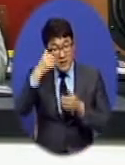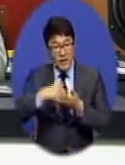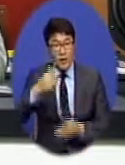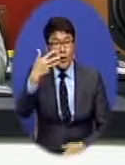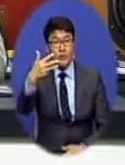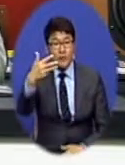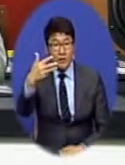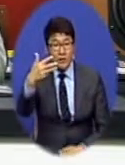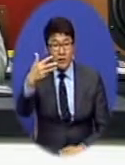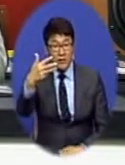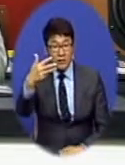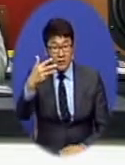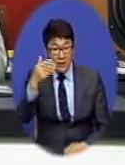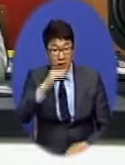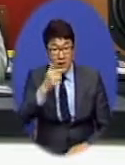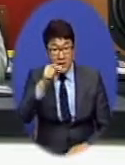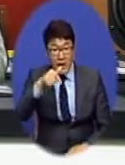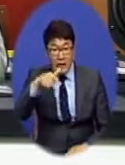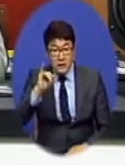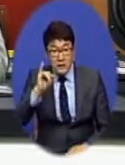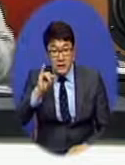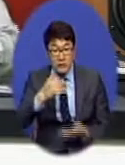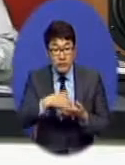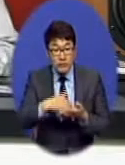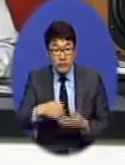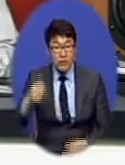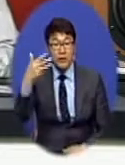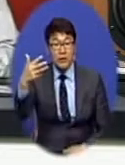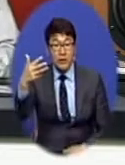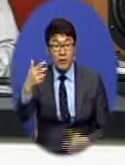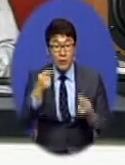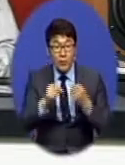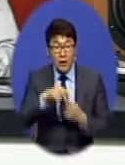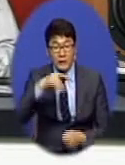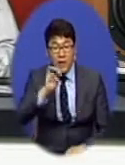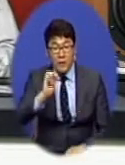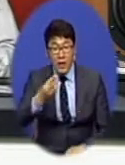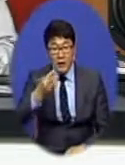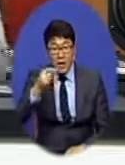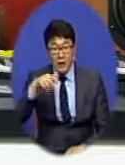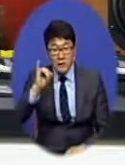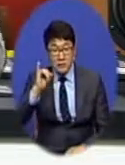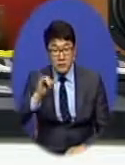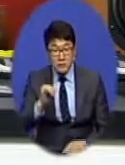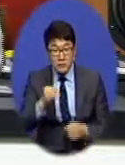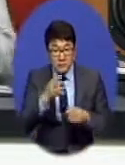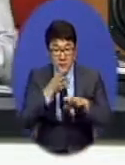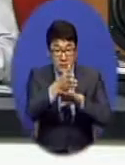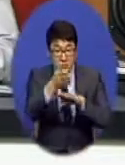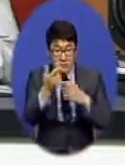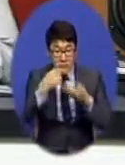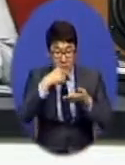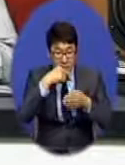근데 쭈꾸미 사촌 낙지는 몇 개게요? 낙지도 8개요. 그러면은, 세발낙지는 낙지 사촌일까요? 8촌일까요?